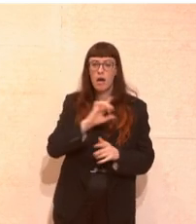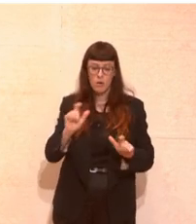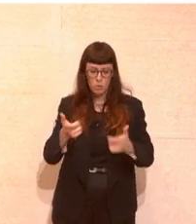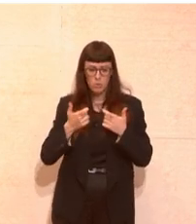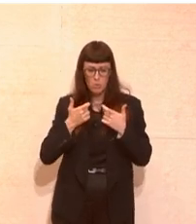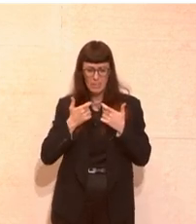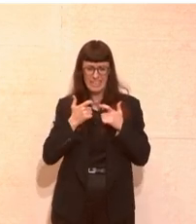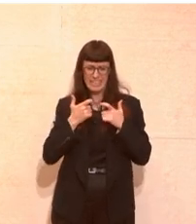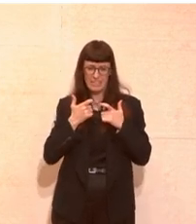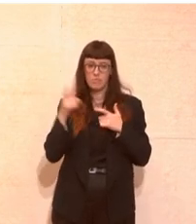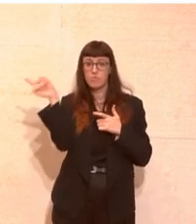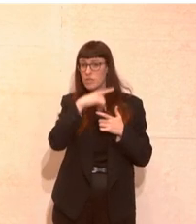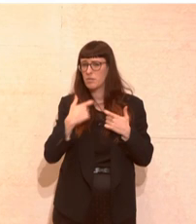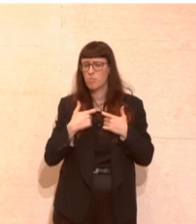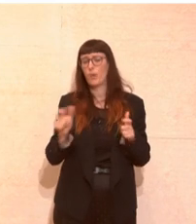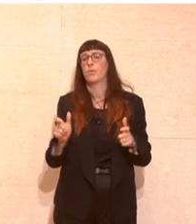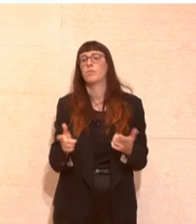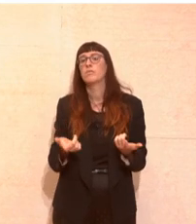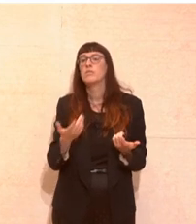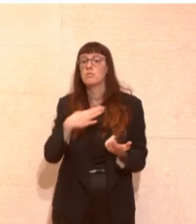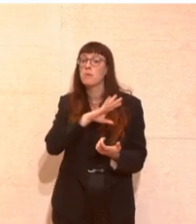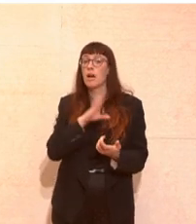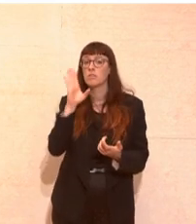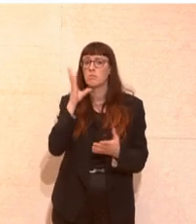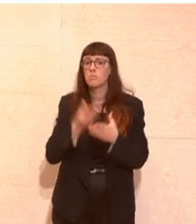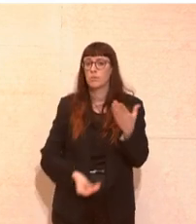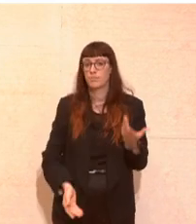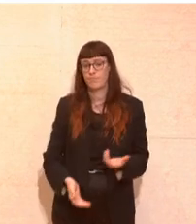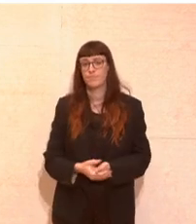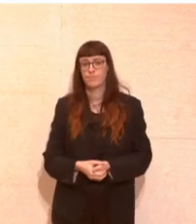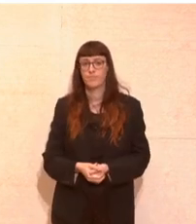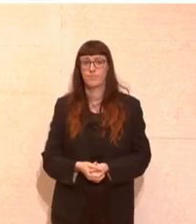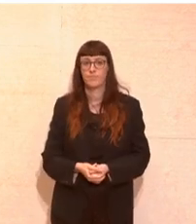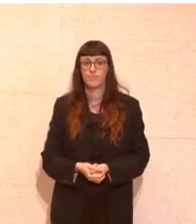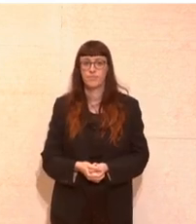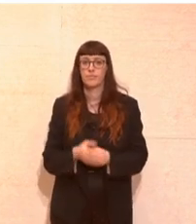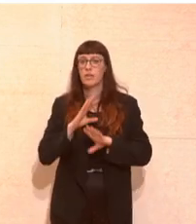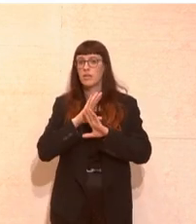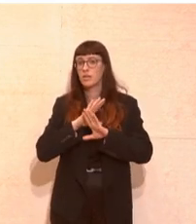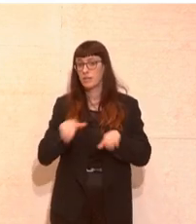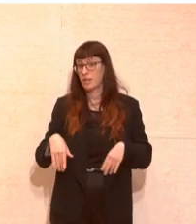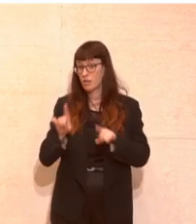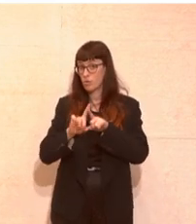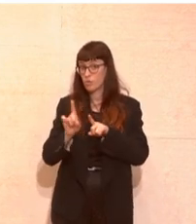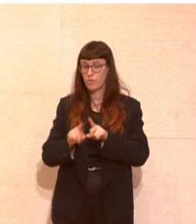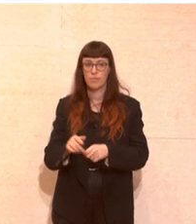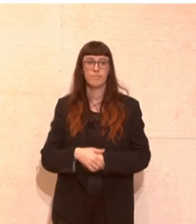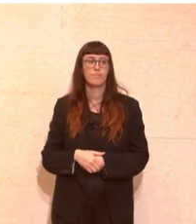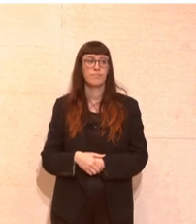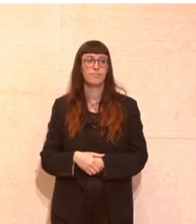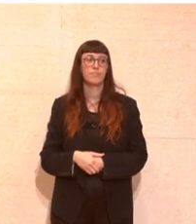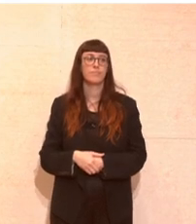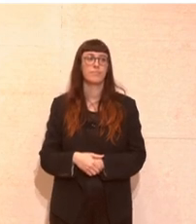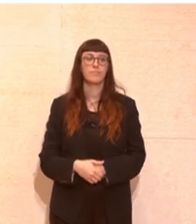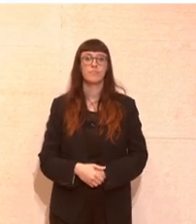contrôler quand on est en privation de sommeil. Alors, je finis justement sur ce que vous voyez réellement,